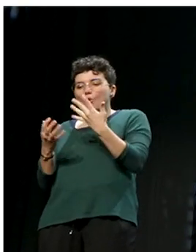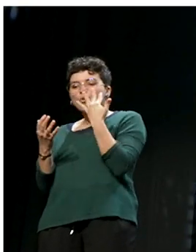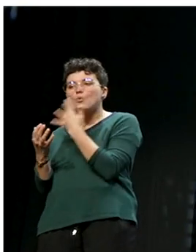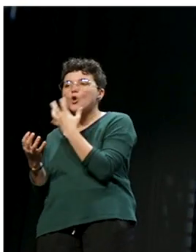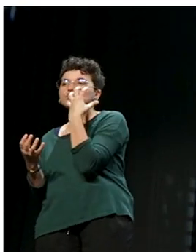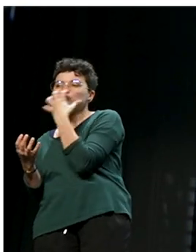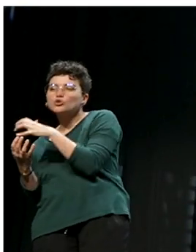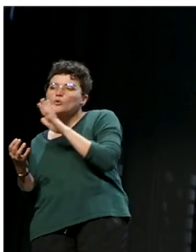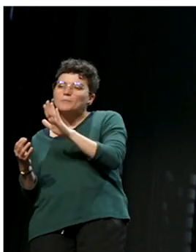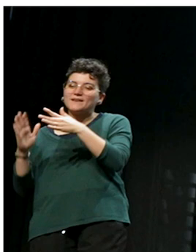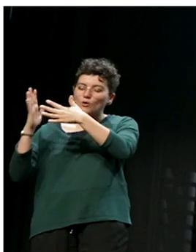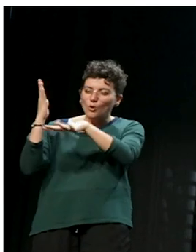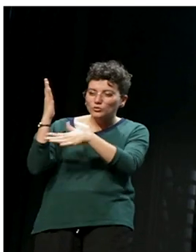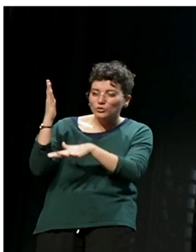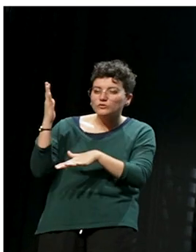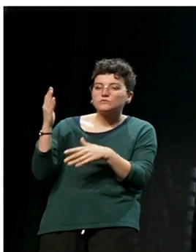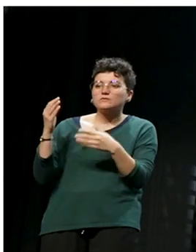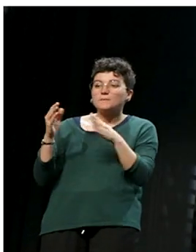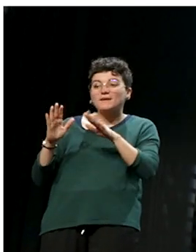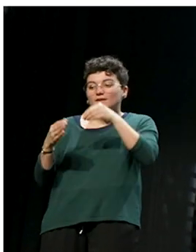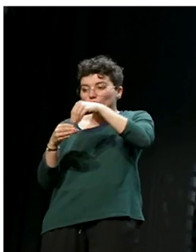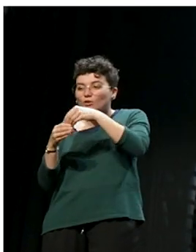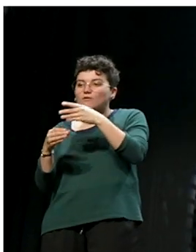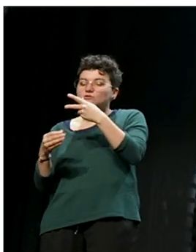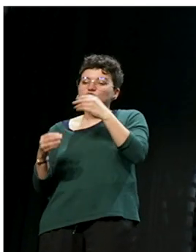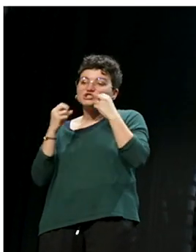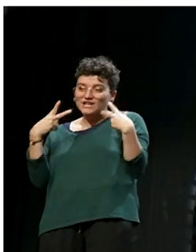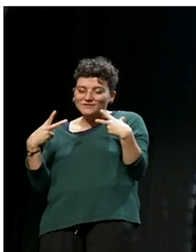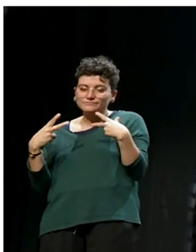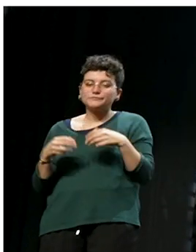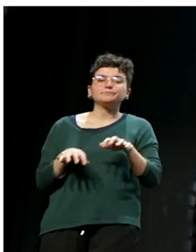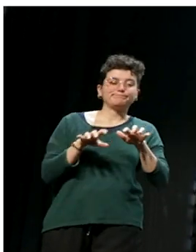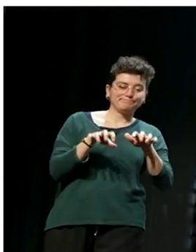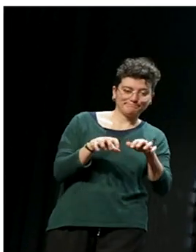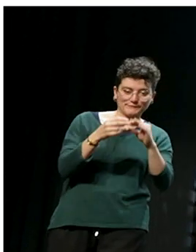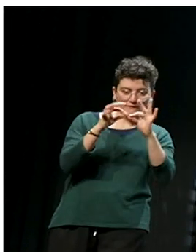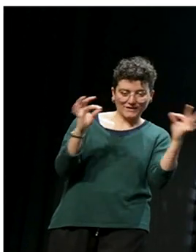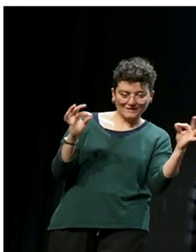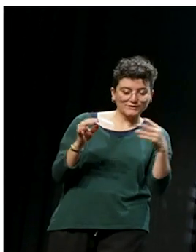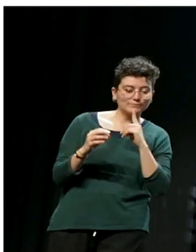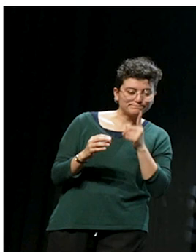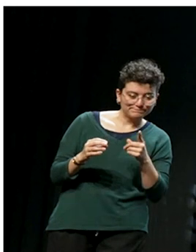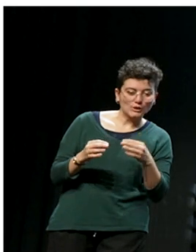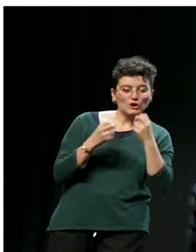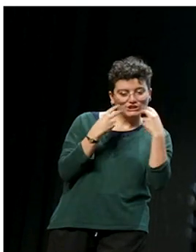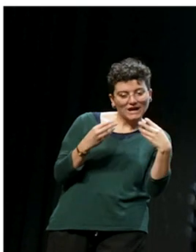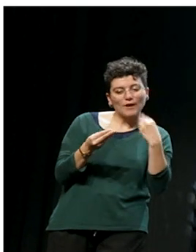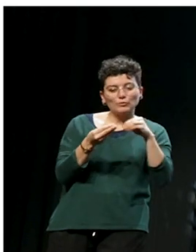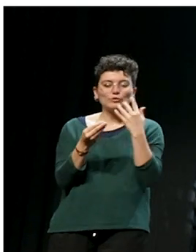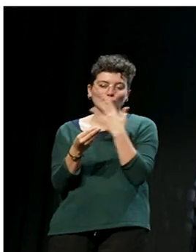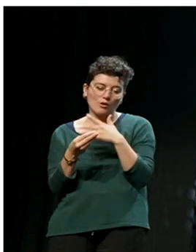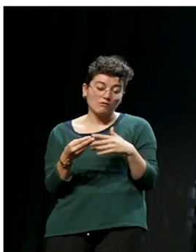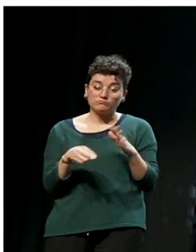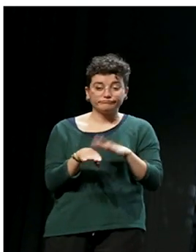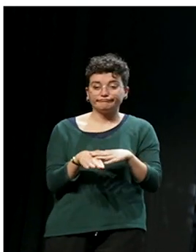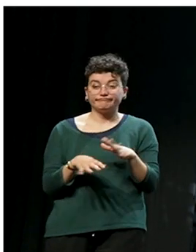un chat. Enfin pareil, j'ai rentré tous les mots-clés et il n'est pas encore au point sur les chats. Donc pareil, je dis, écoute, laisse tomber, je vais faire le truc